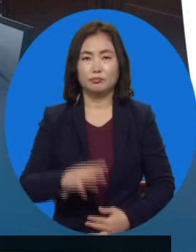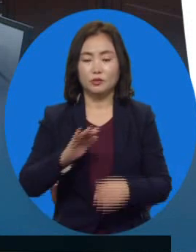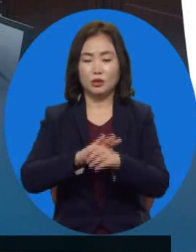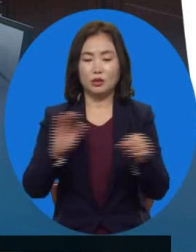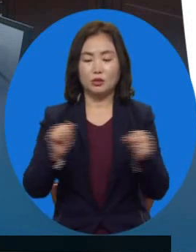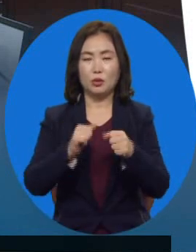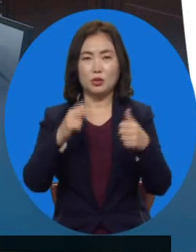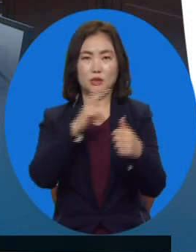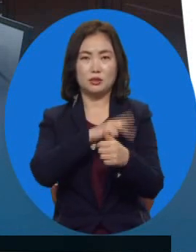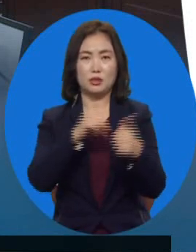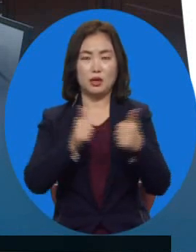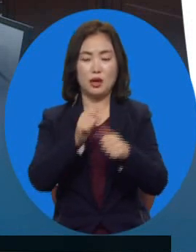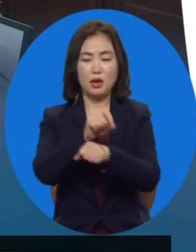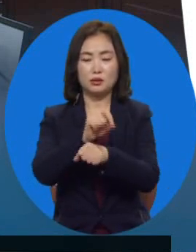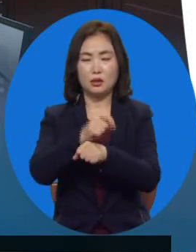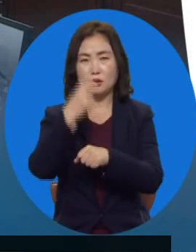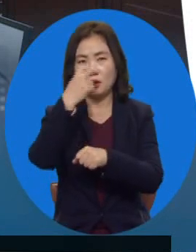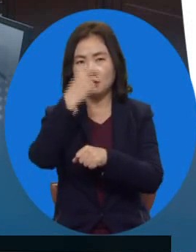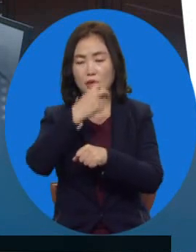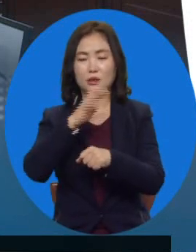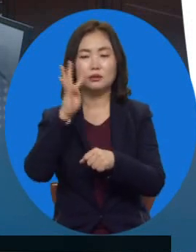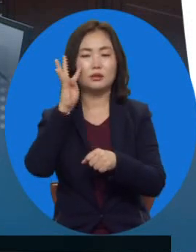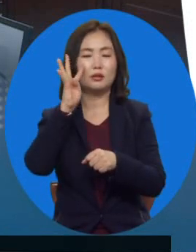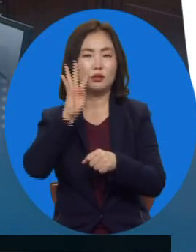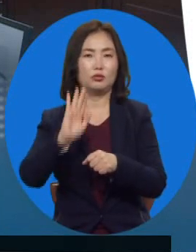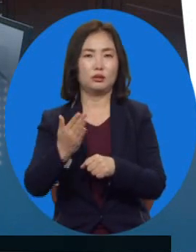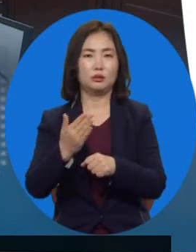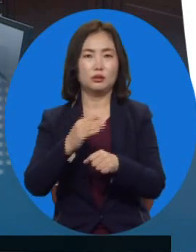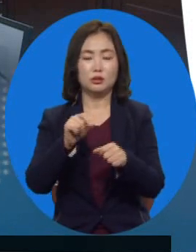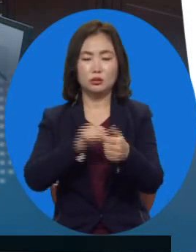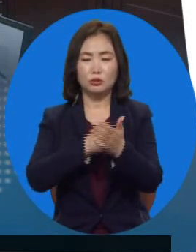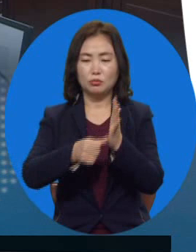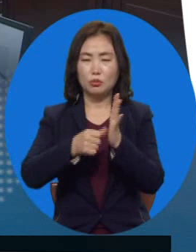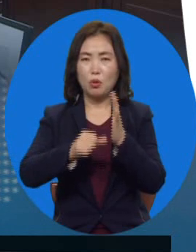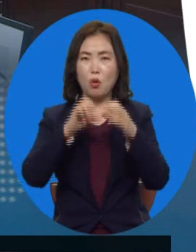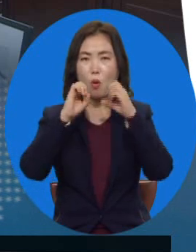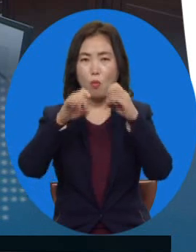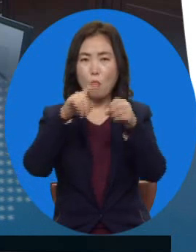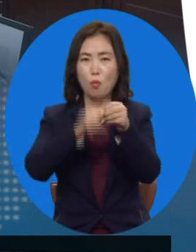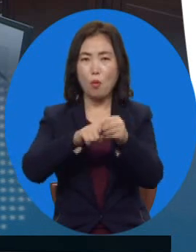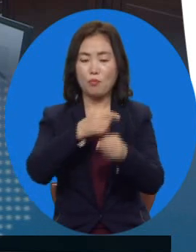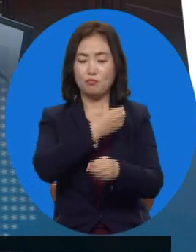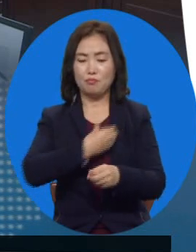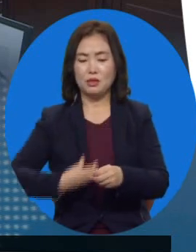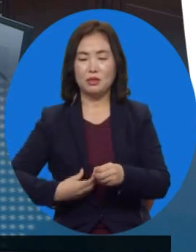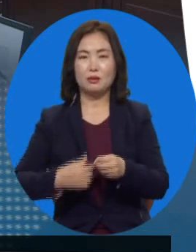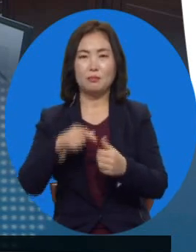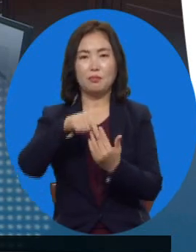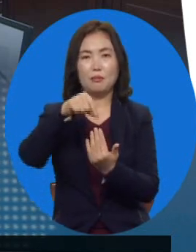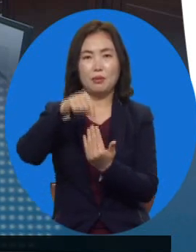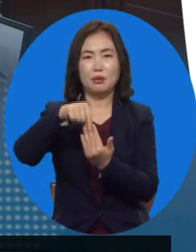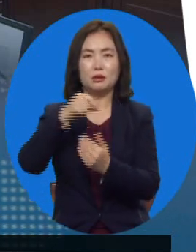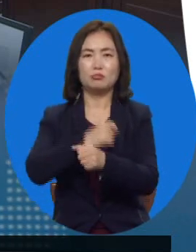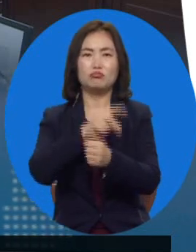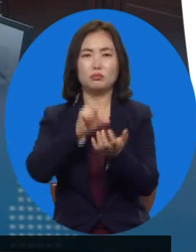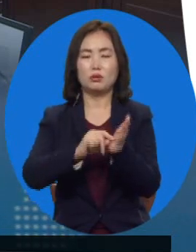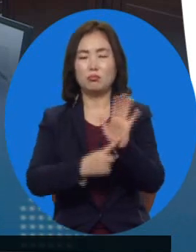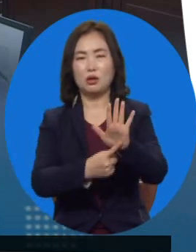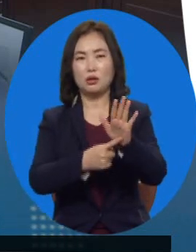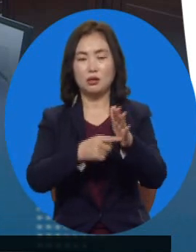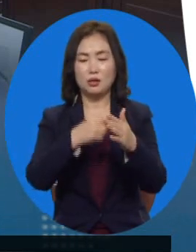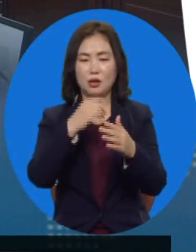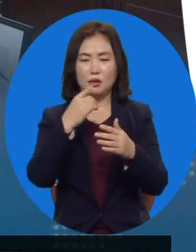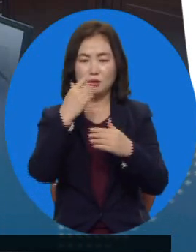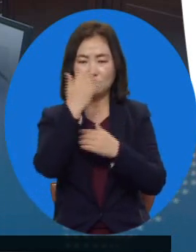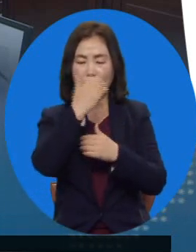경상북도의회 행정사무감사 않아 을제 에는 지역 특산품 공부를 위해 여는 미인 선발대회가 지적했습니다 성